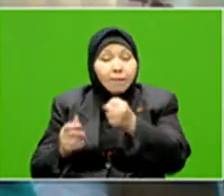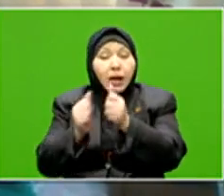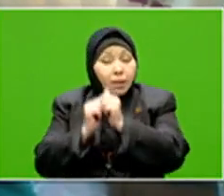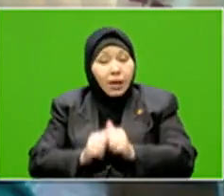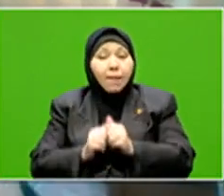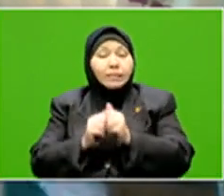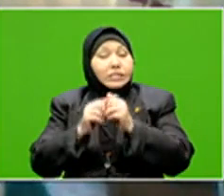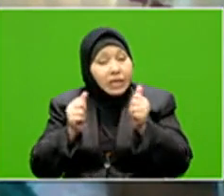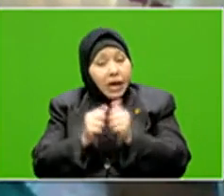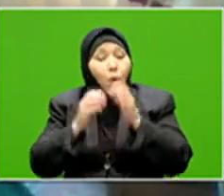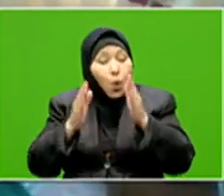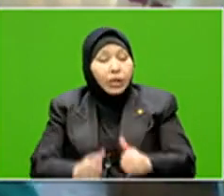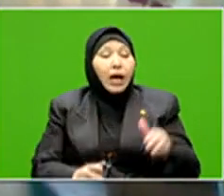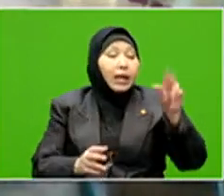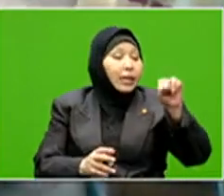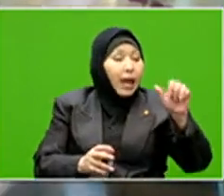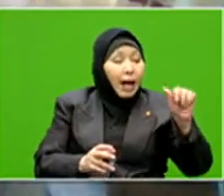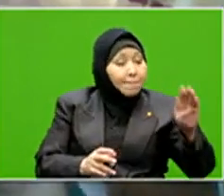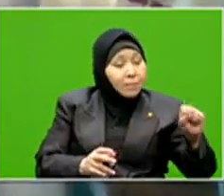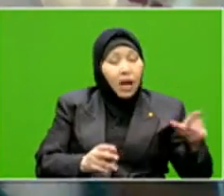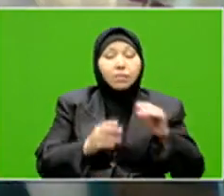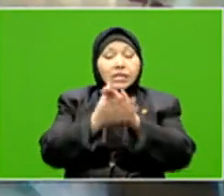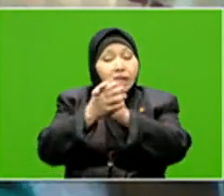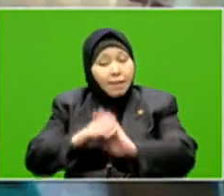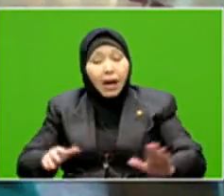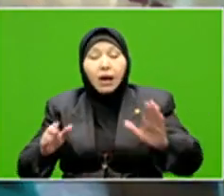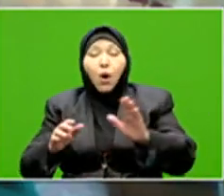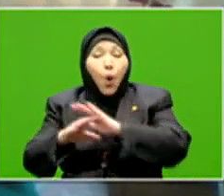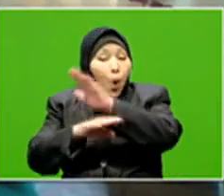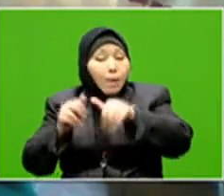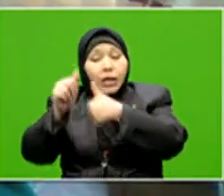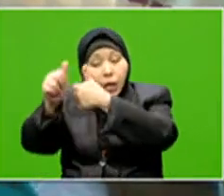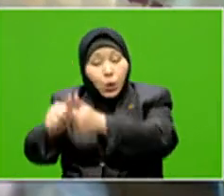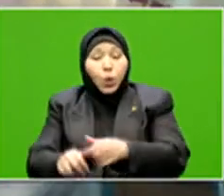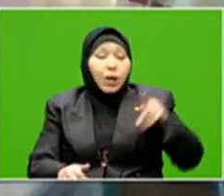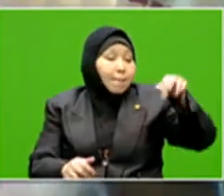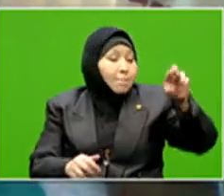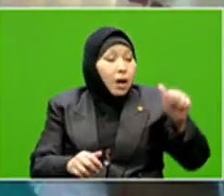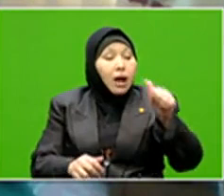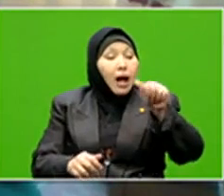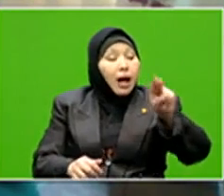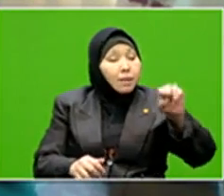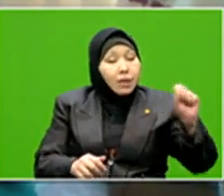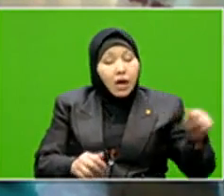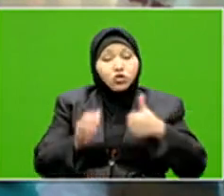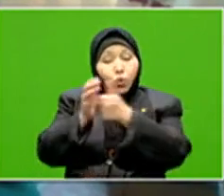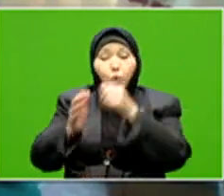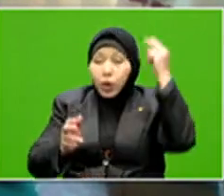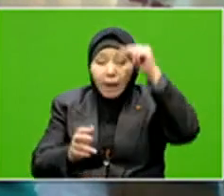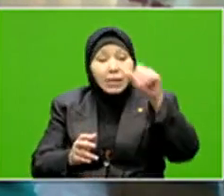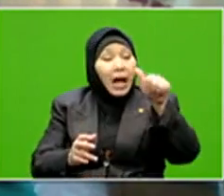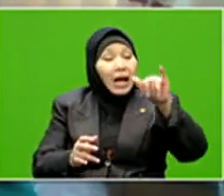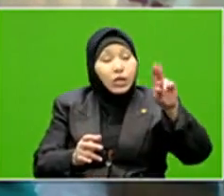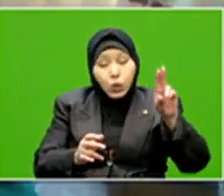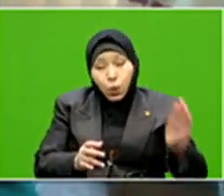para anbiya juga pasti akan diselamatkan seperti mana diselamatkan pengikut para anbiya yang dahulu. So baca cerita Nabi Ayub contohnya, bagaimana dia